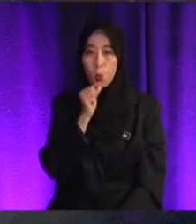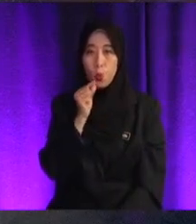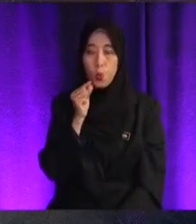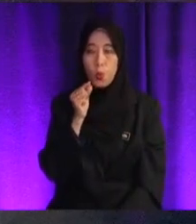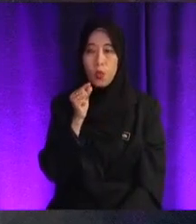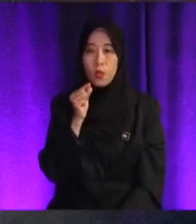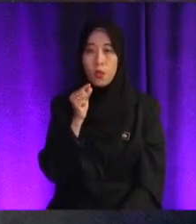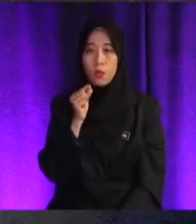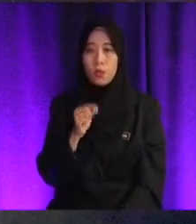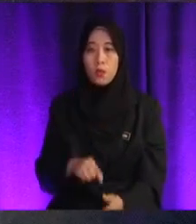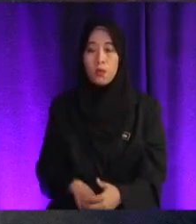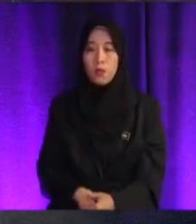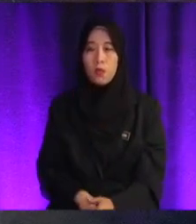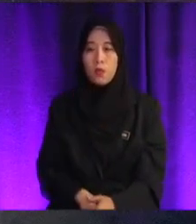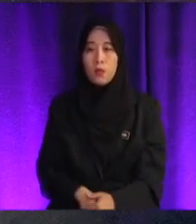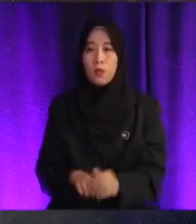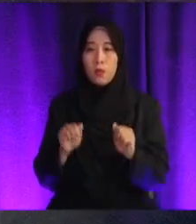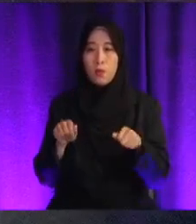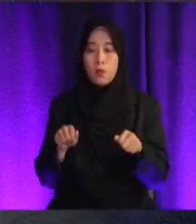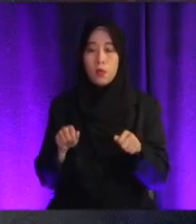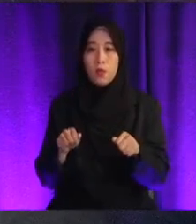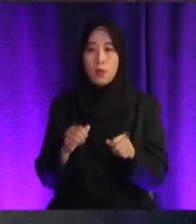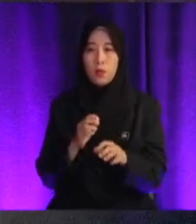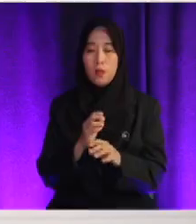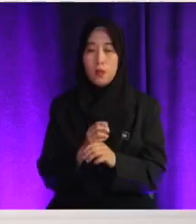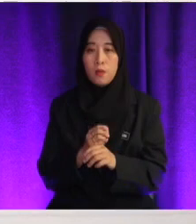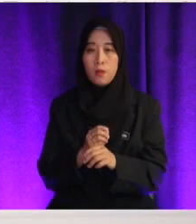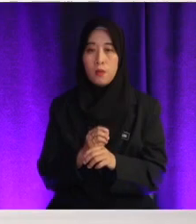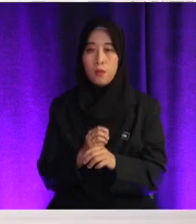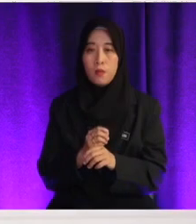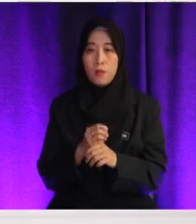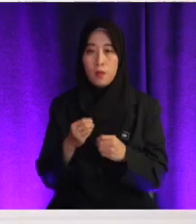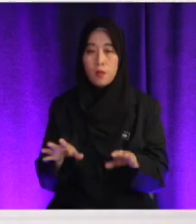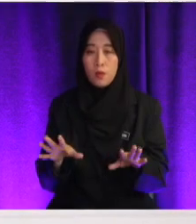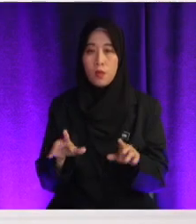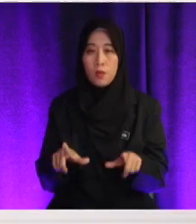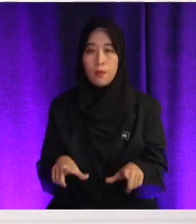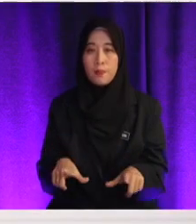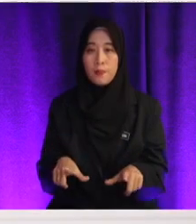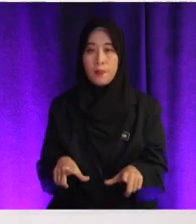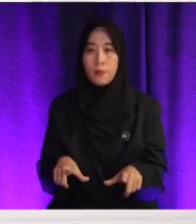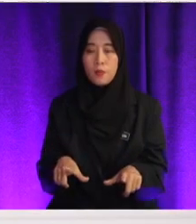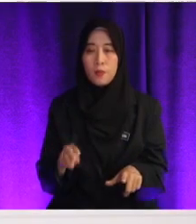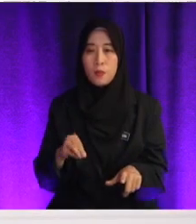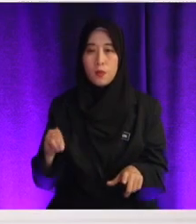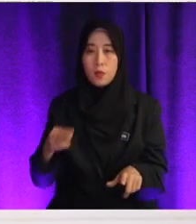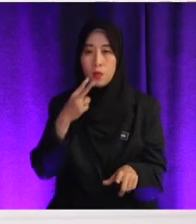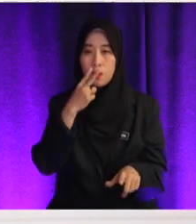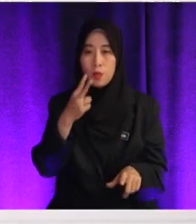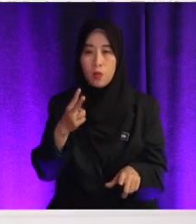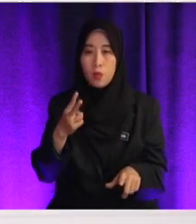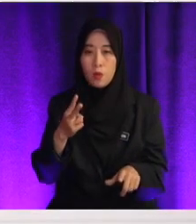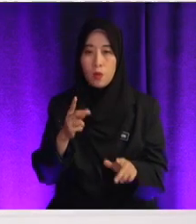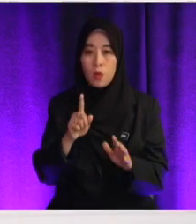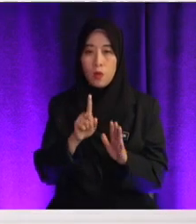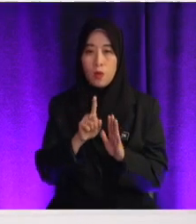1 2 3. Sekejap. Bolehkah Akmal nak saya pegang? Okey, boleh juga. Saya bantu. Okey, dah saya dah letak dah. Okey, jadi murid boleh perhatikan sama ada jarum